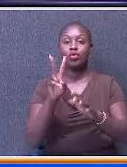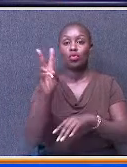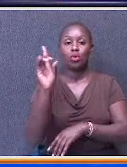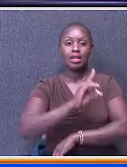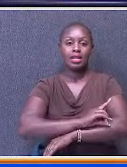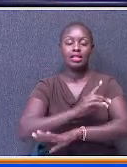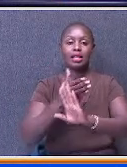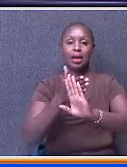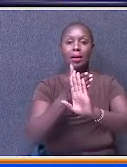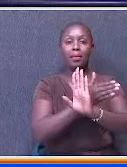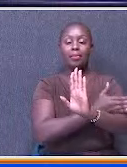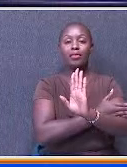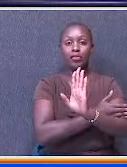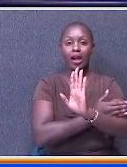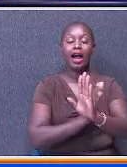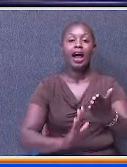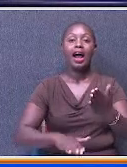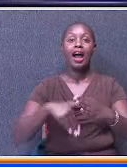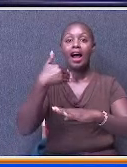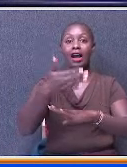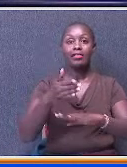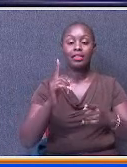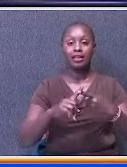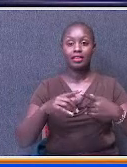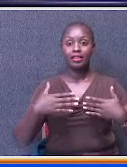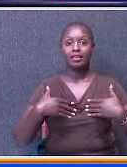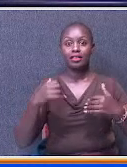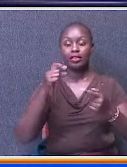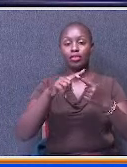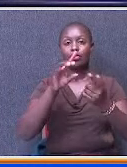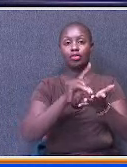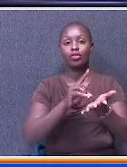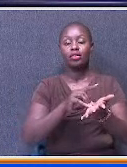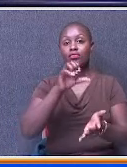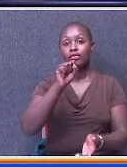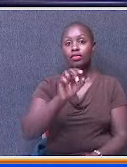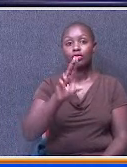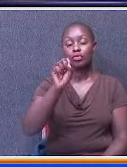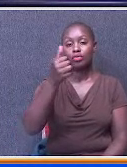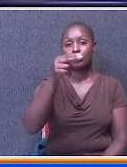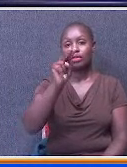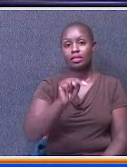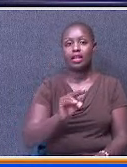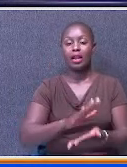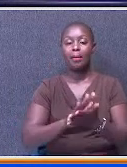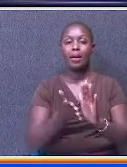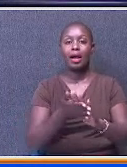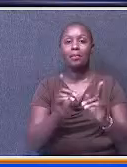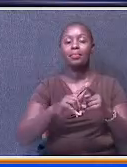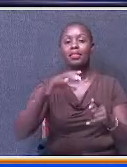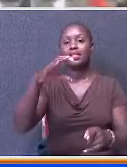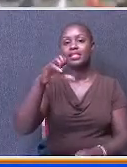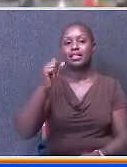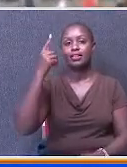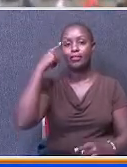mbili tu tangu waziri wa sasa wa afya Dr. Susan Wafula kushika hatamu katika wizara hiyo.